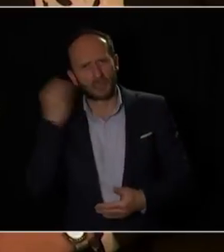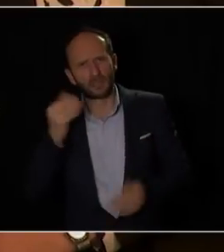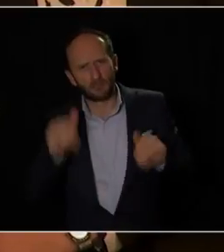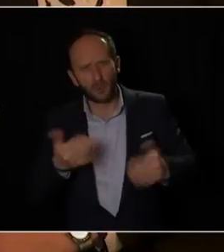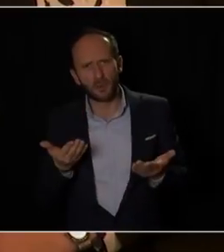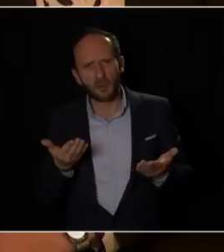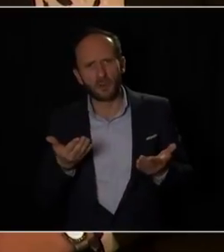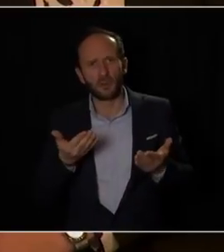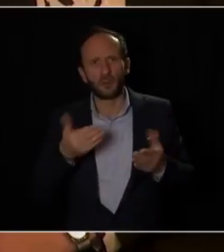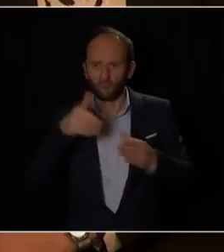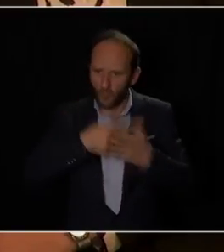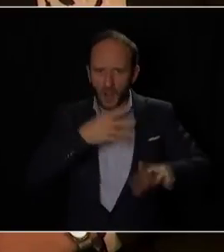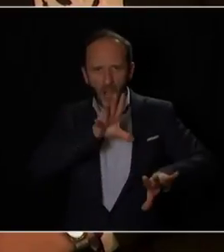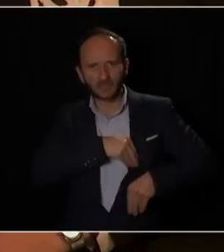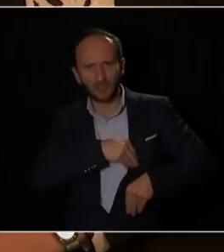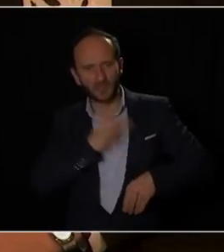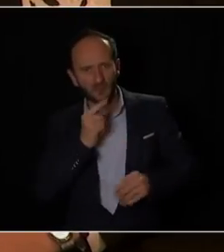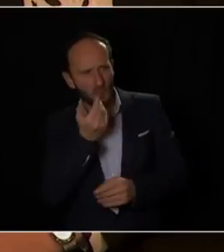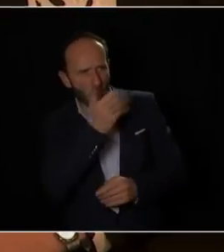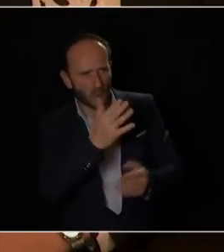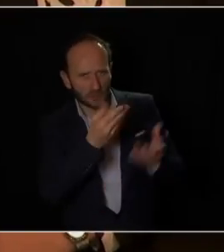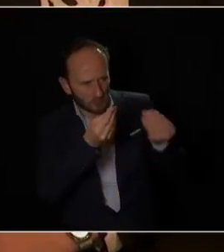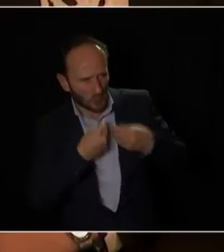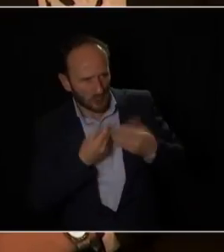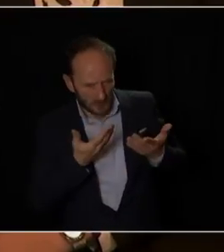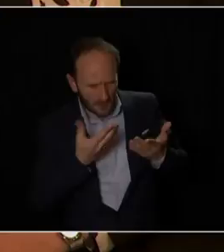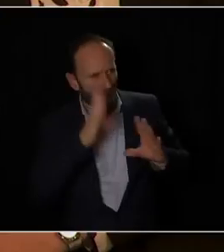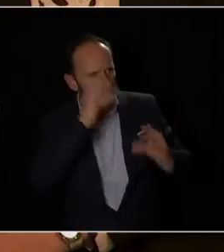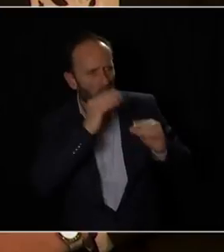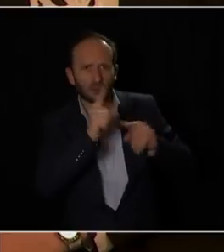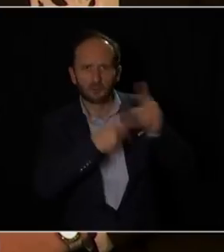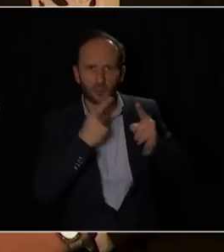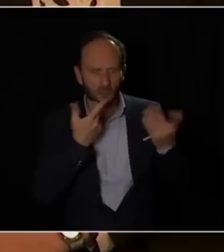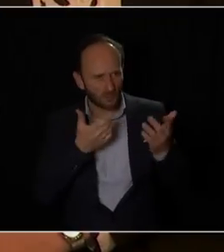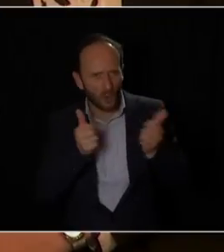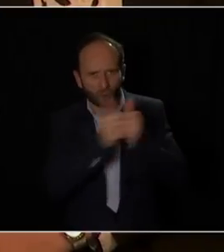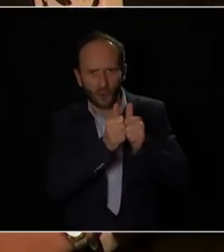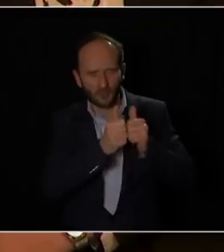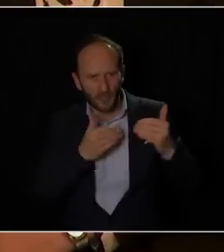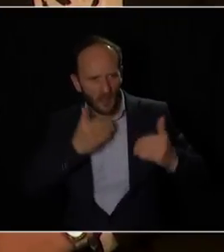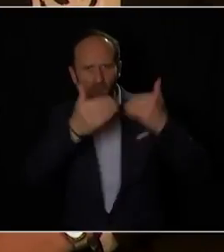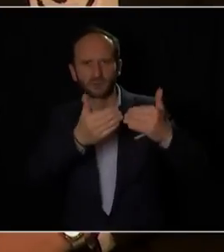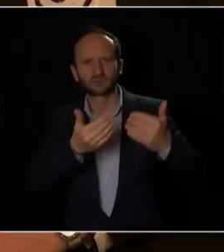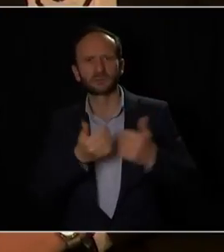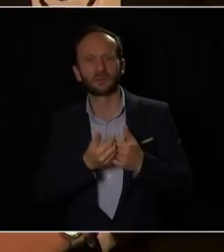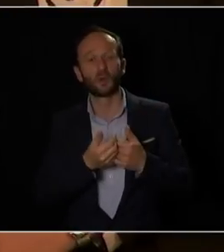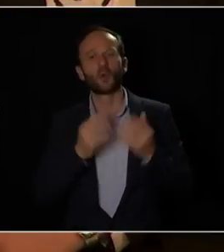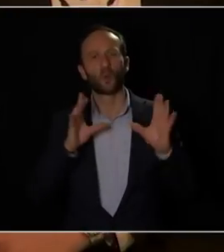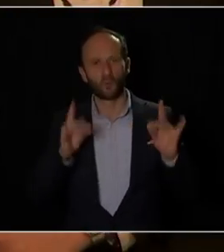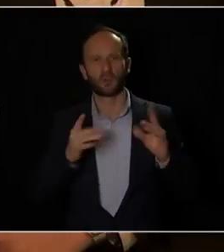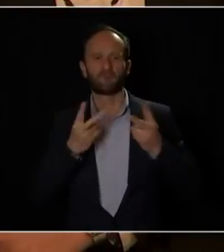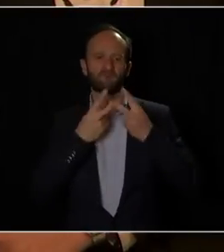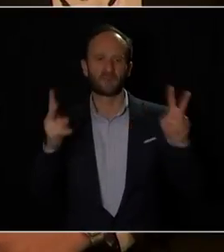Acceptons d'apprendre des autres pour grandir ensemble. Heureusement, notre ville est riche de tous ces